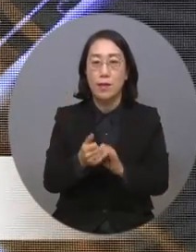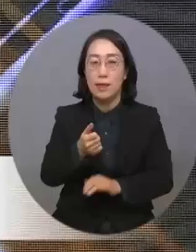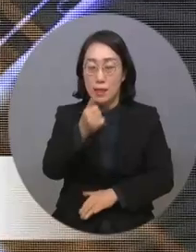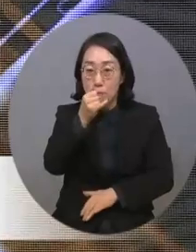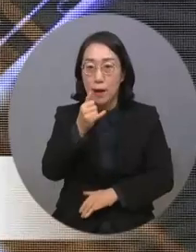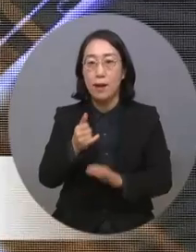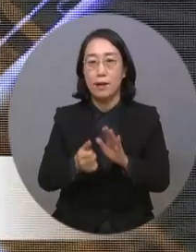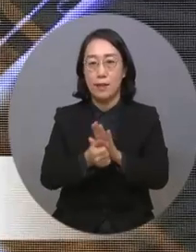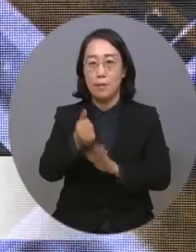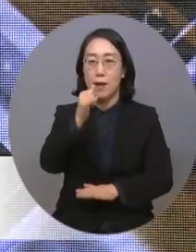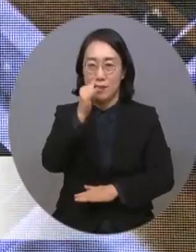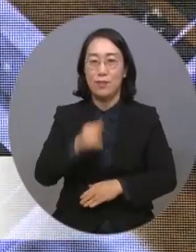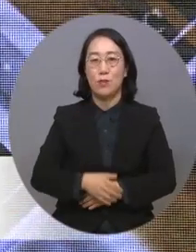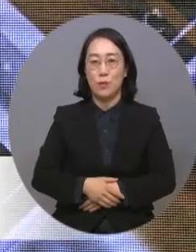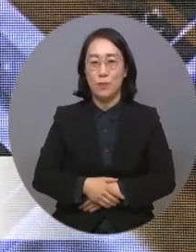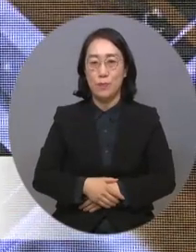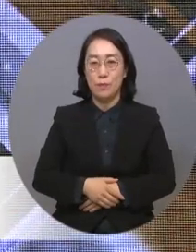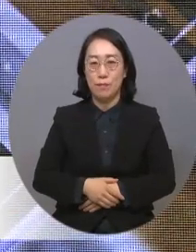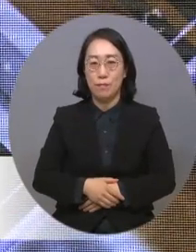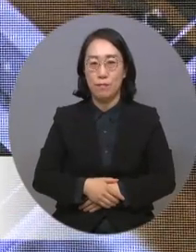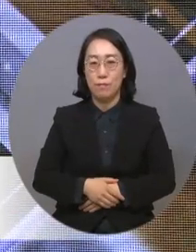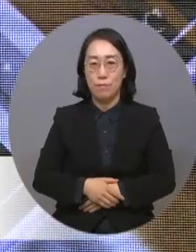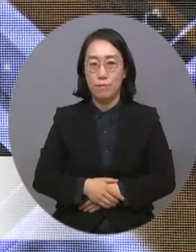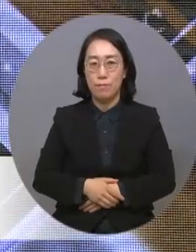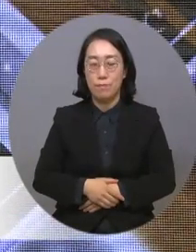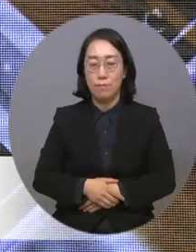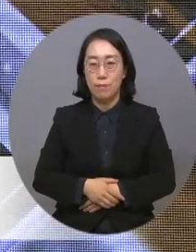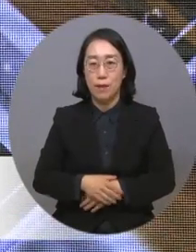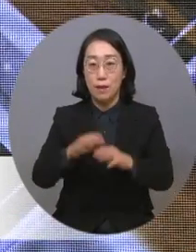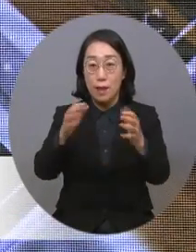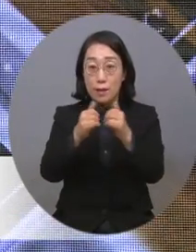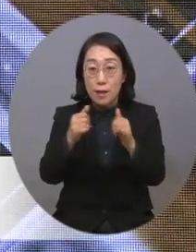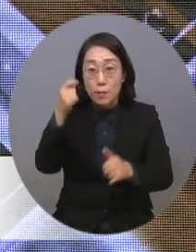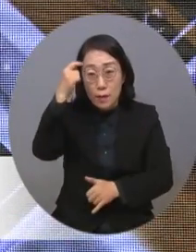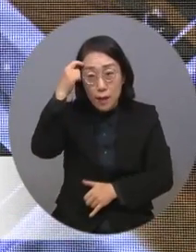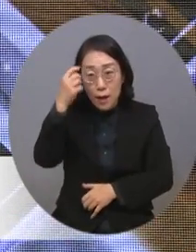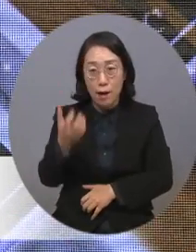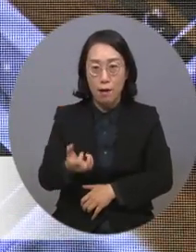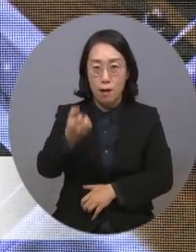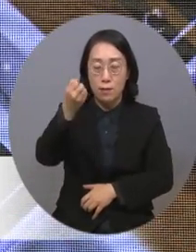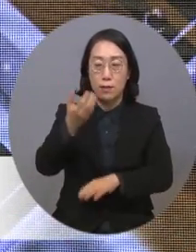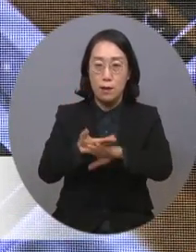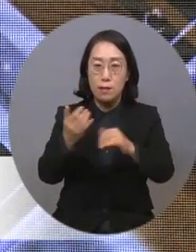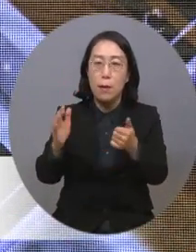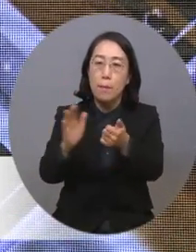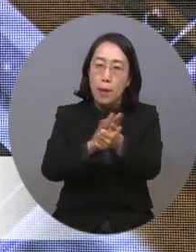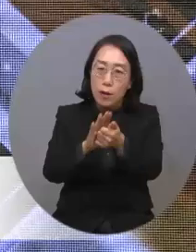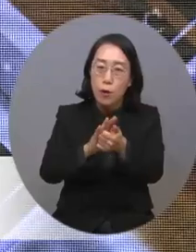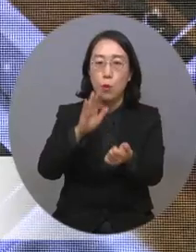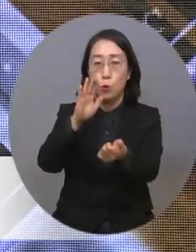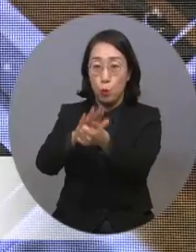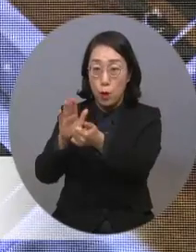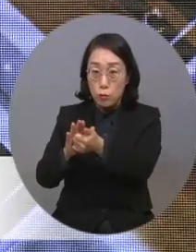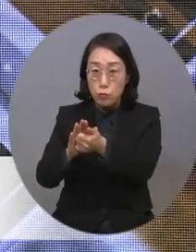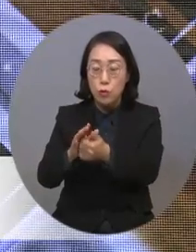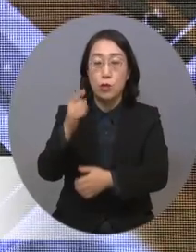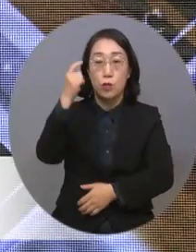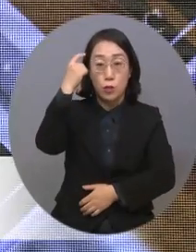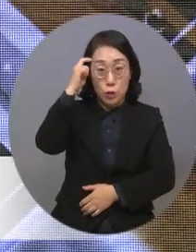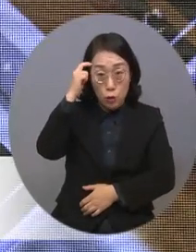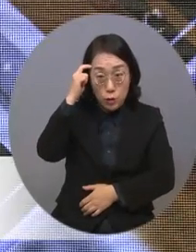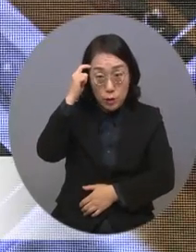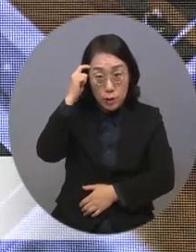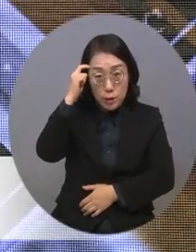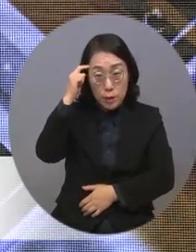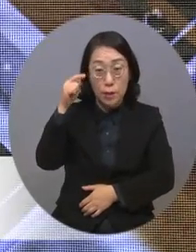것입니다. 그 나라 국민이 갖고 있는 다른 사람을 배려하고 돕는 정신적